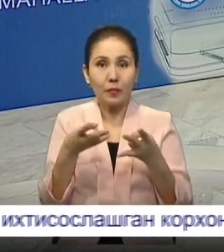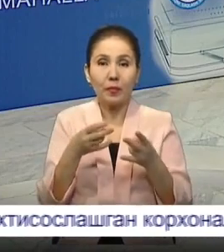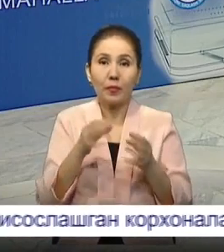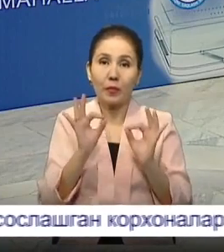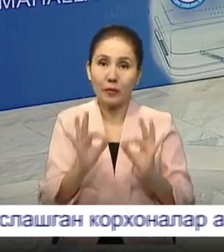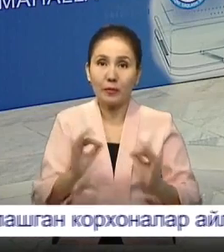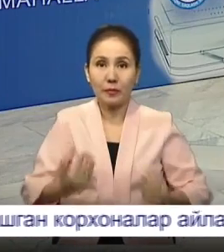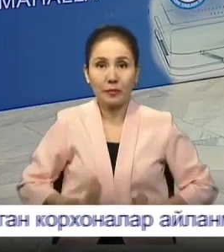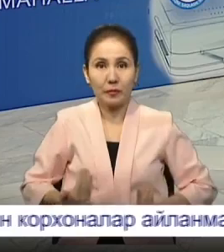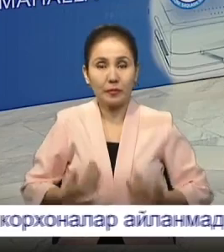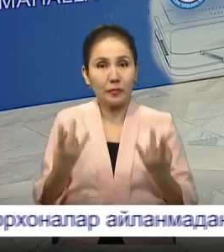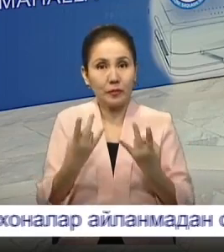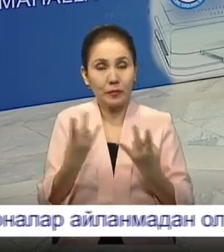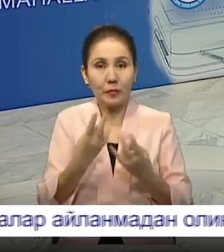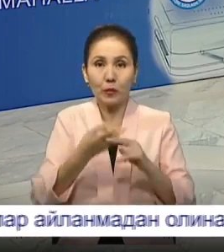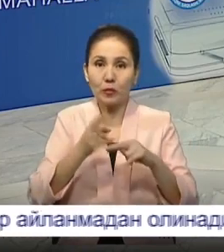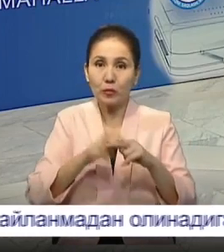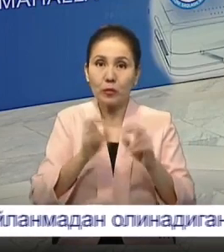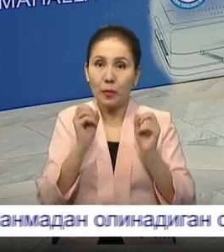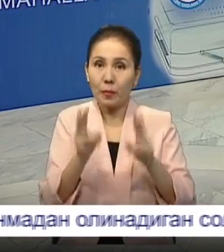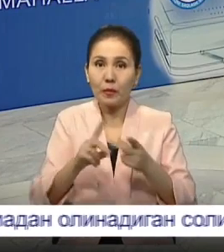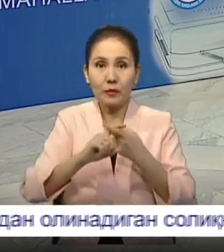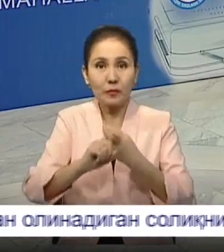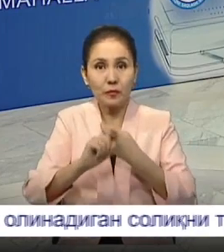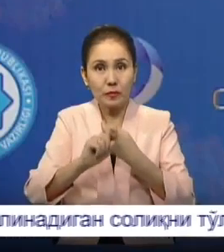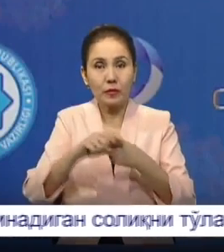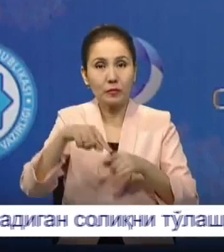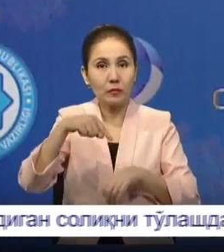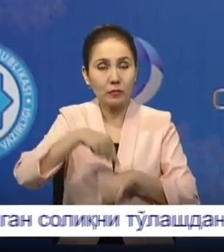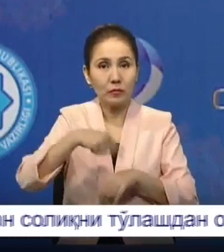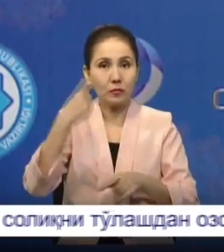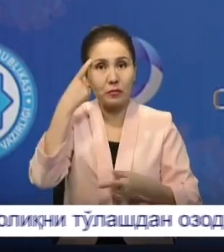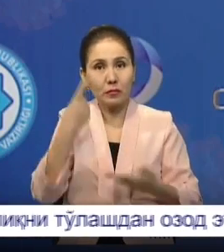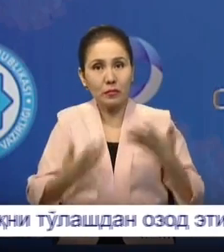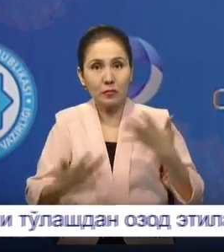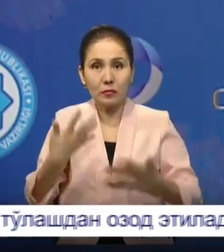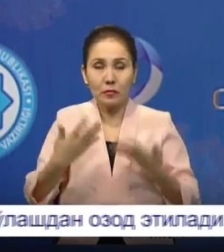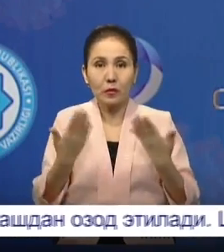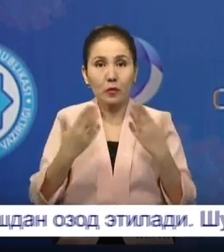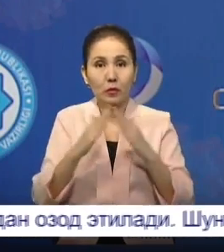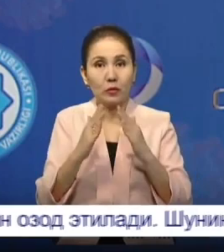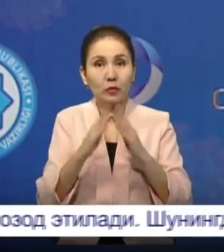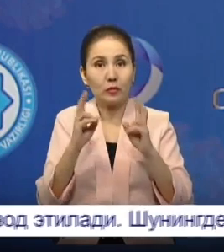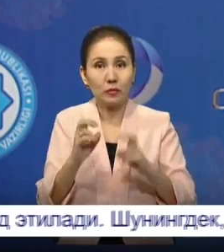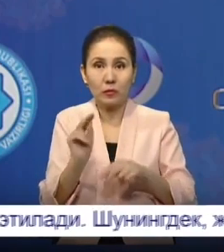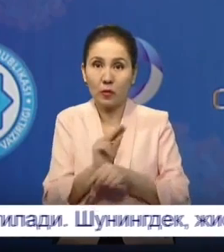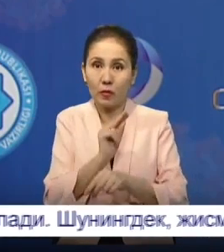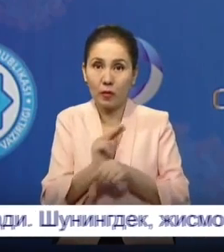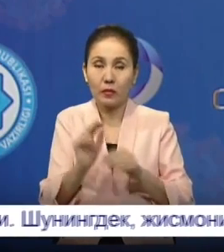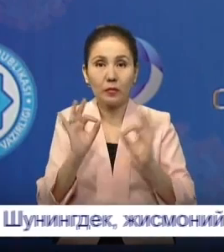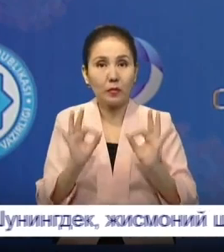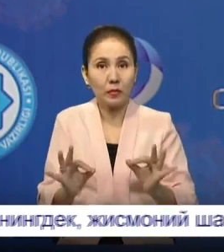ongli yashashimiz shart. O'zini ushbu xavfli virusga chalingan deya gumon qilganlar bo'lsa yoki uyda o'tirib davolanishni